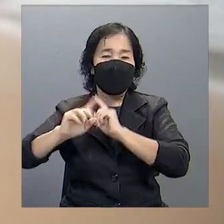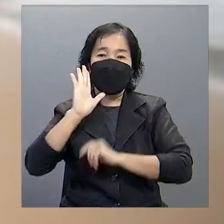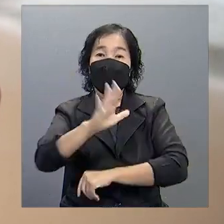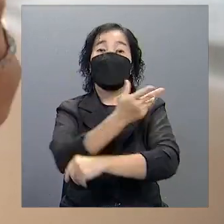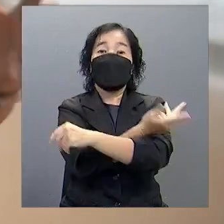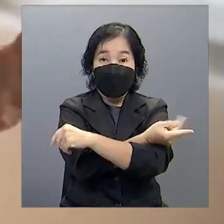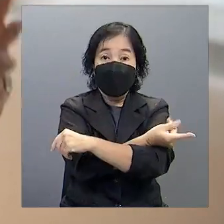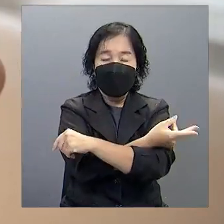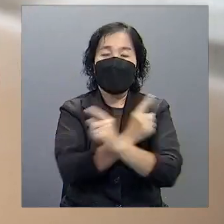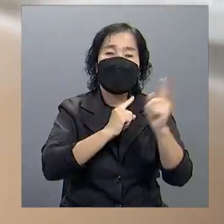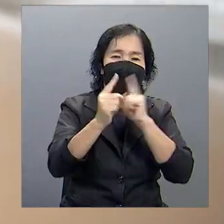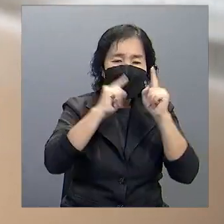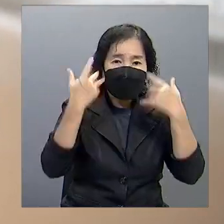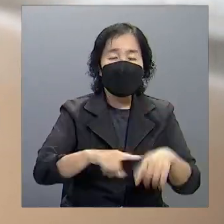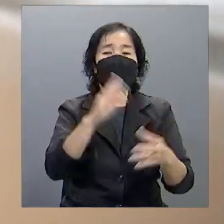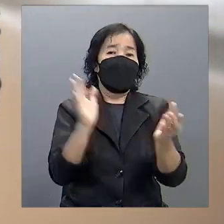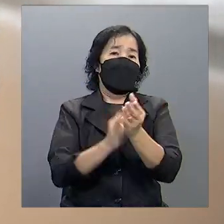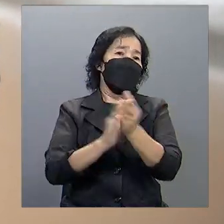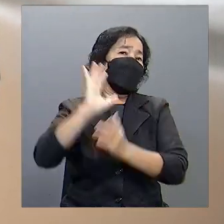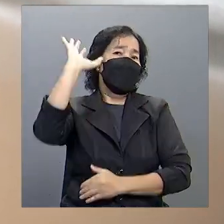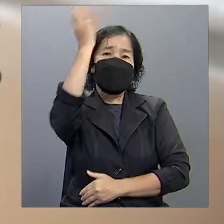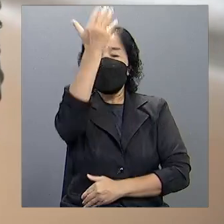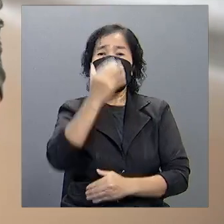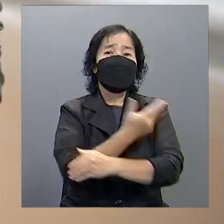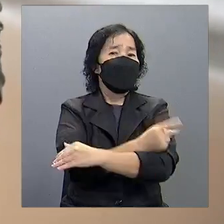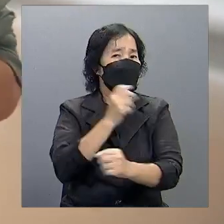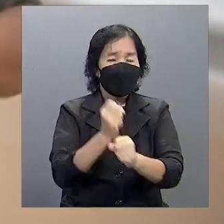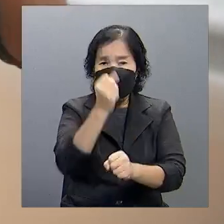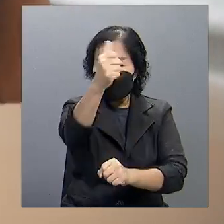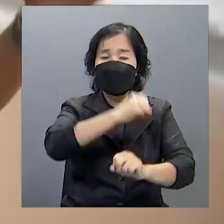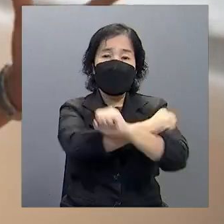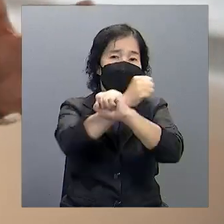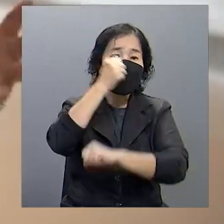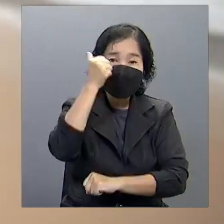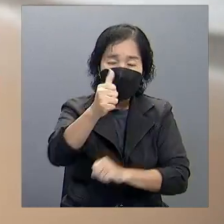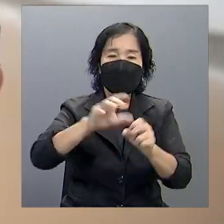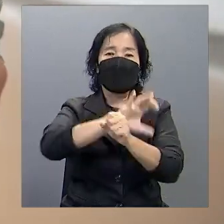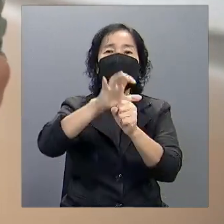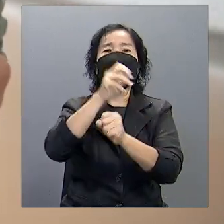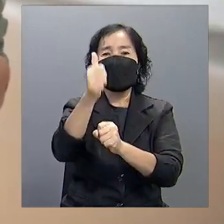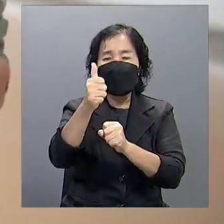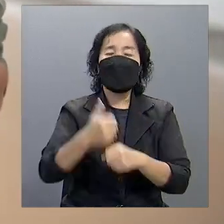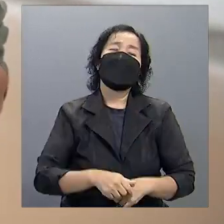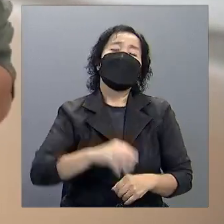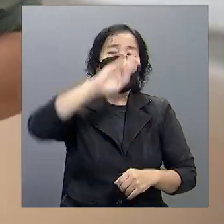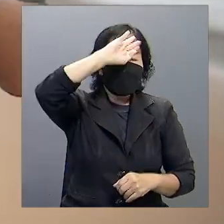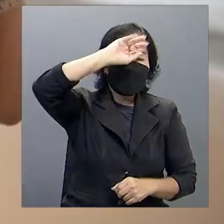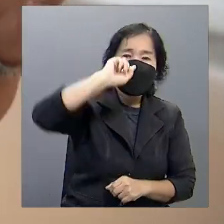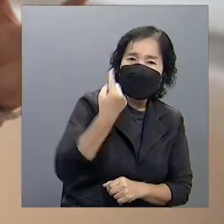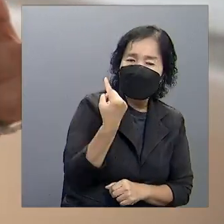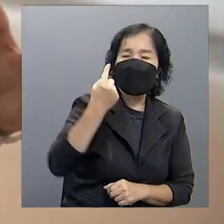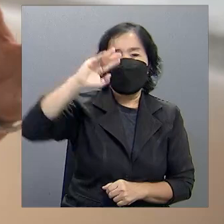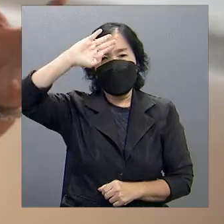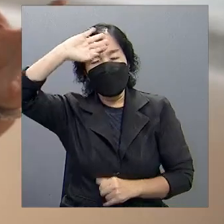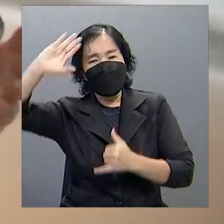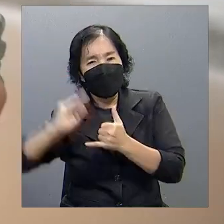ได้รับเสียงชื่นชมจากทั่วโลกว่าสามารถรับมือได้ดีมากเขาบอกกันครับว่าไม่ว่าจะเป็นโรคอุบัติใหม่โรคอุบัติซ้ำโรคที่จะต้องมีการเฝ้า